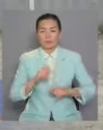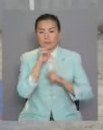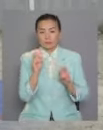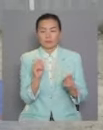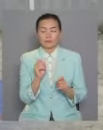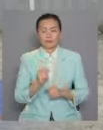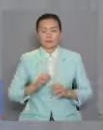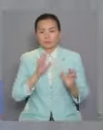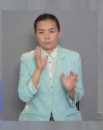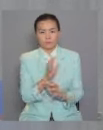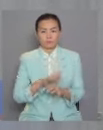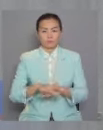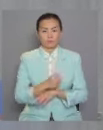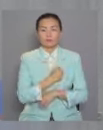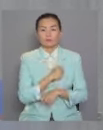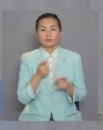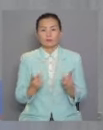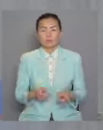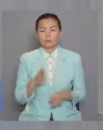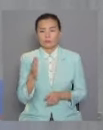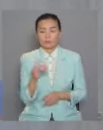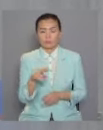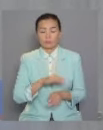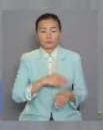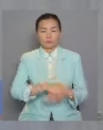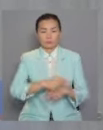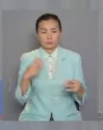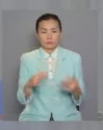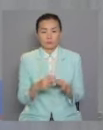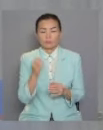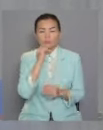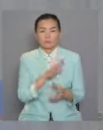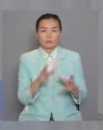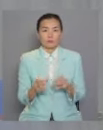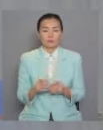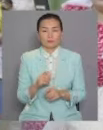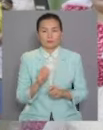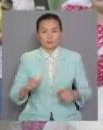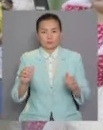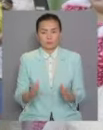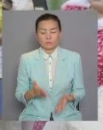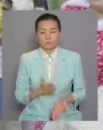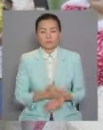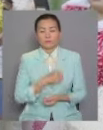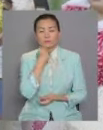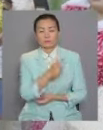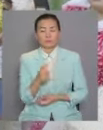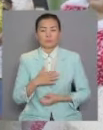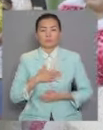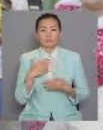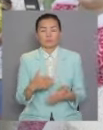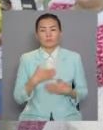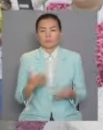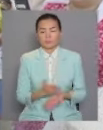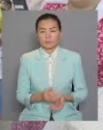елге жасалған қамқорлықпен жанашырлықтың жарқын көрінісі. Игі іске куә болған ауыл ақсақалдары түлектерге батасын берсе, ел ағалары ризашылықтарын